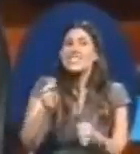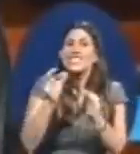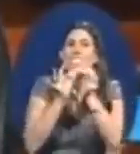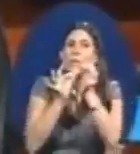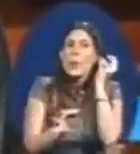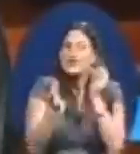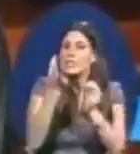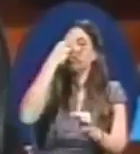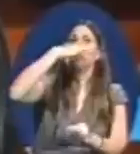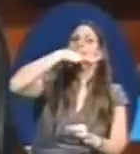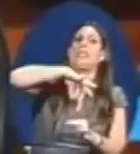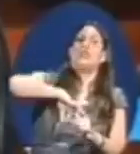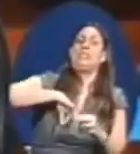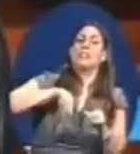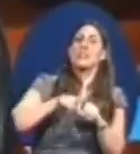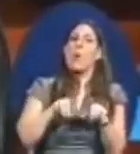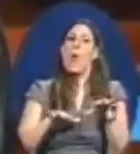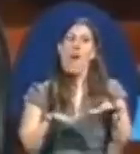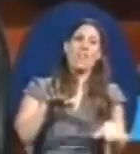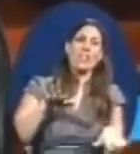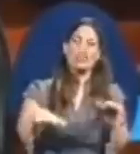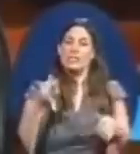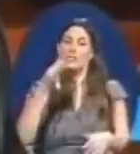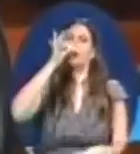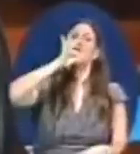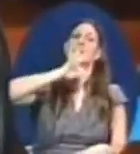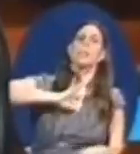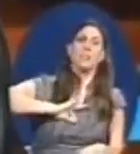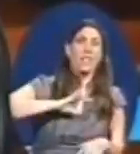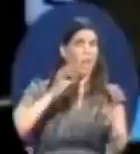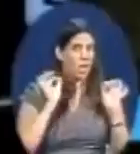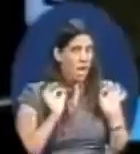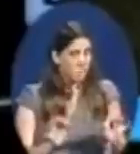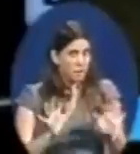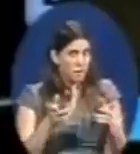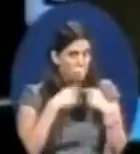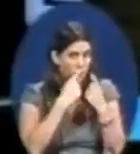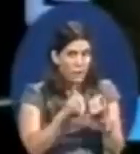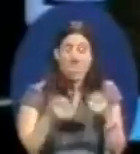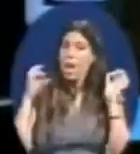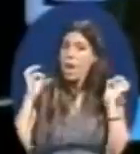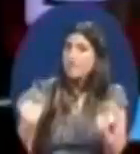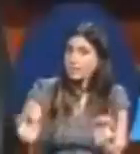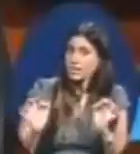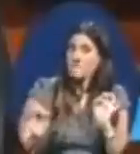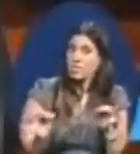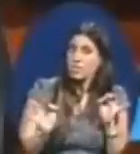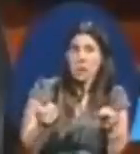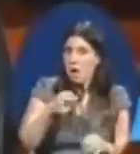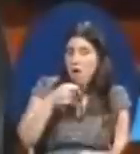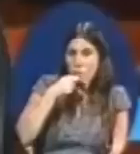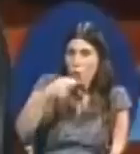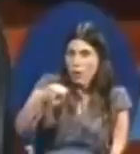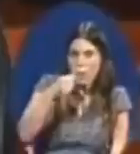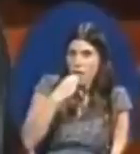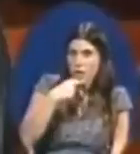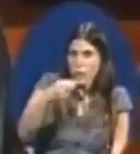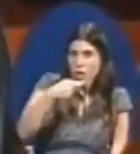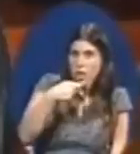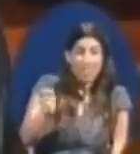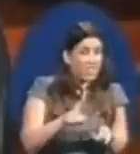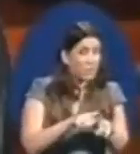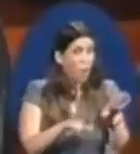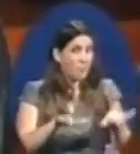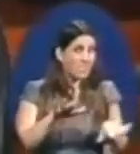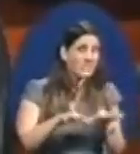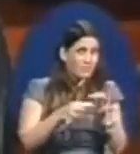לגרון ומאביסים אותם כמו אווזים. כי אז, אתה יודע, מוציאים זה אמיתי, הלוגים. מה שאת אמיתי, אומרת... אמיתי, אמיתי. אמיתי, כן, אמיתי, אמיתי, כדי לחסוך